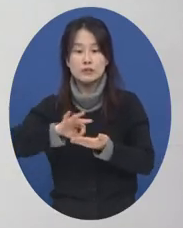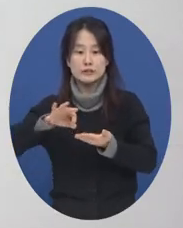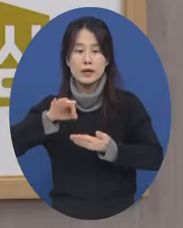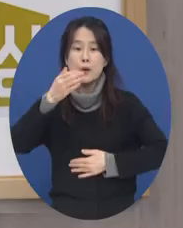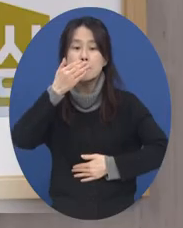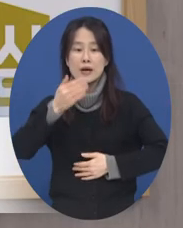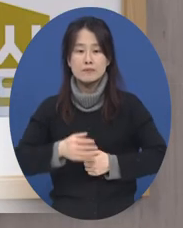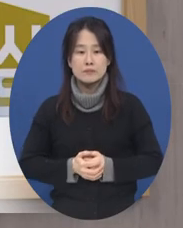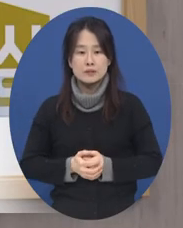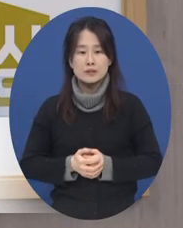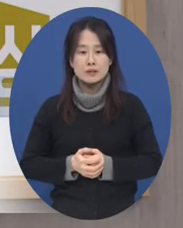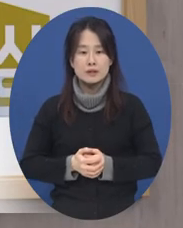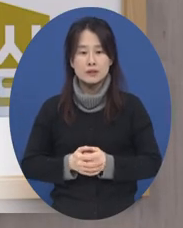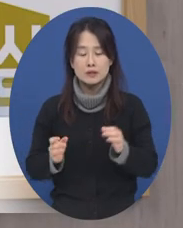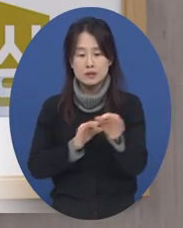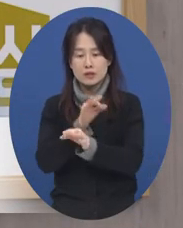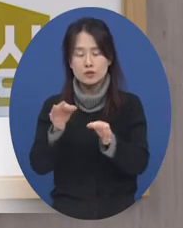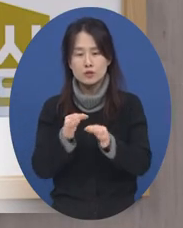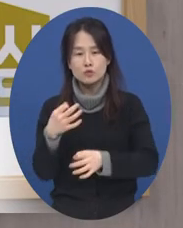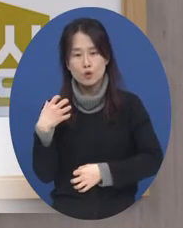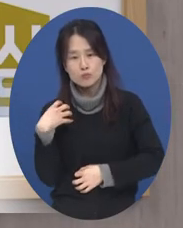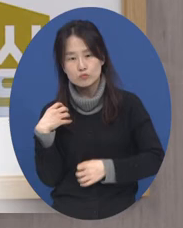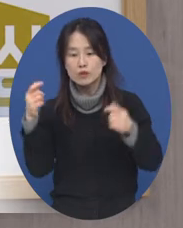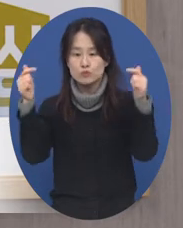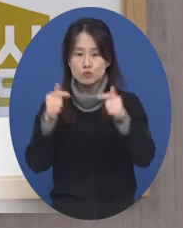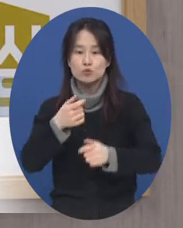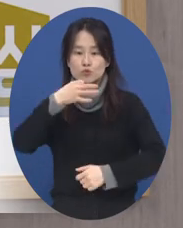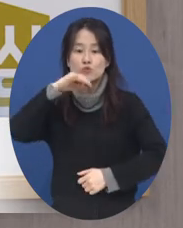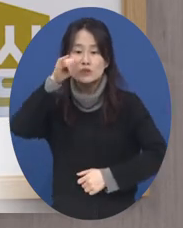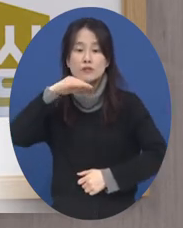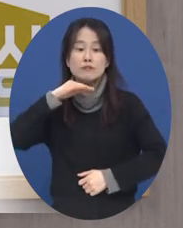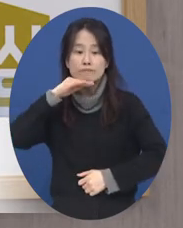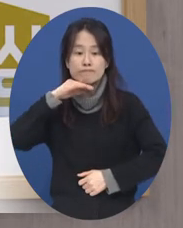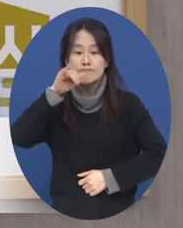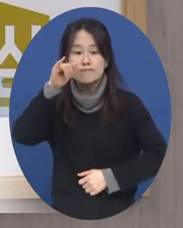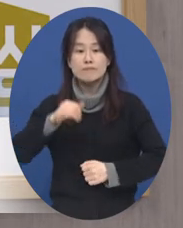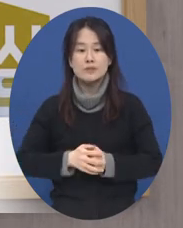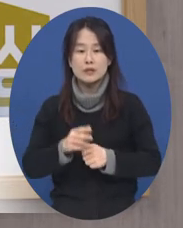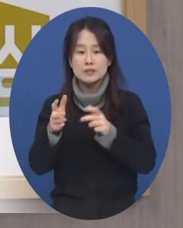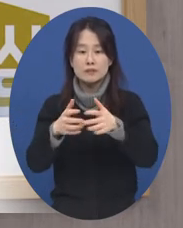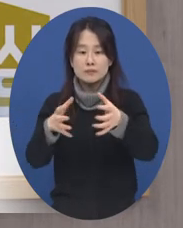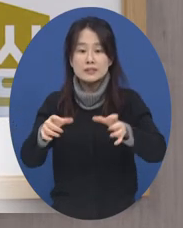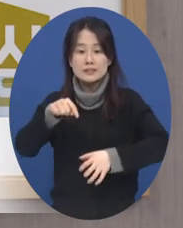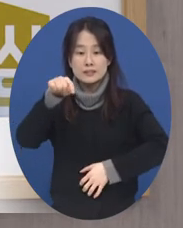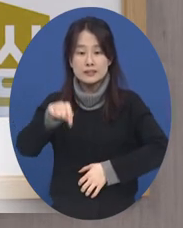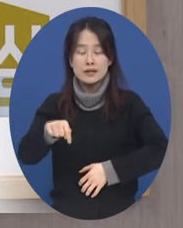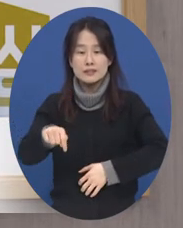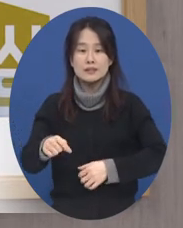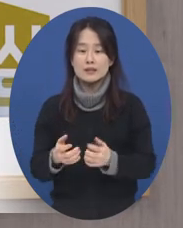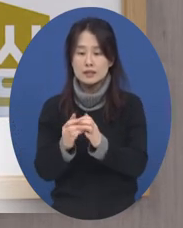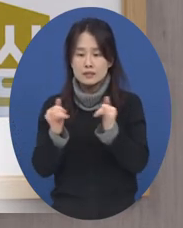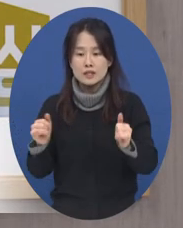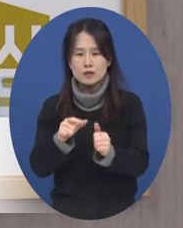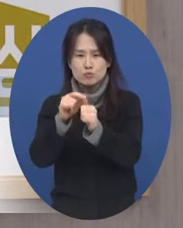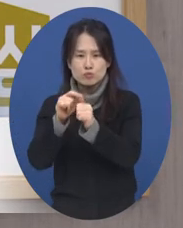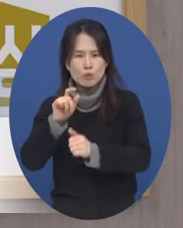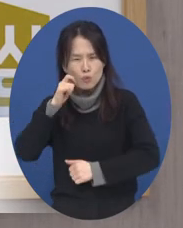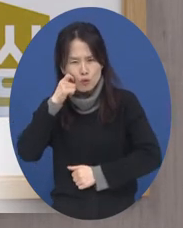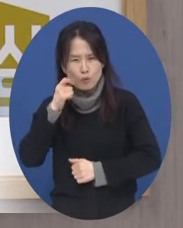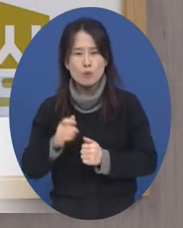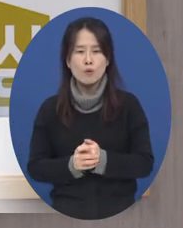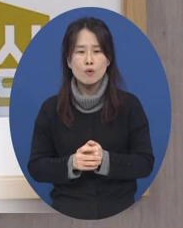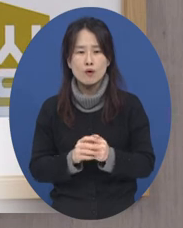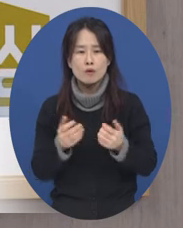있습니다. 실질적으로 가계 부담을 완화하는 효과가 있을 거라고 저희가 기대를 하고 있고요. 산업단지의